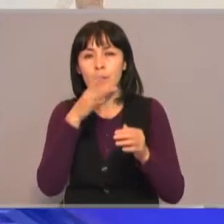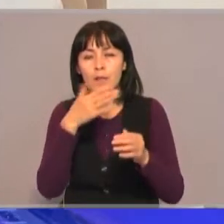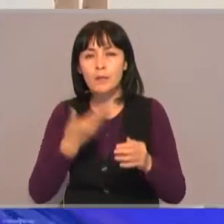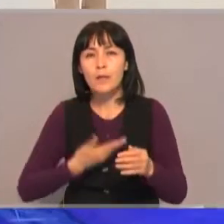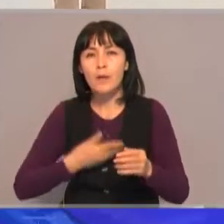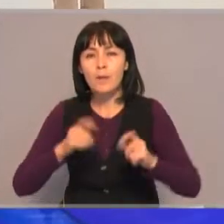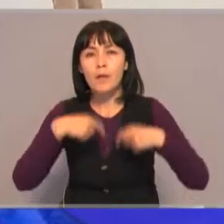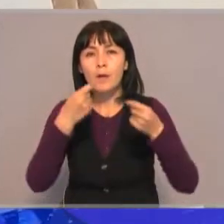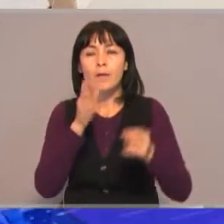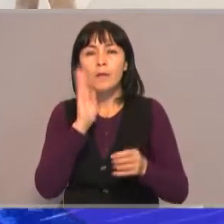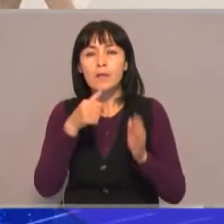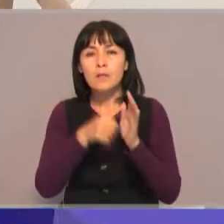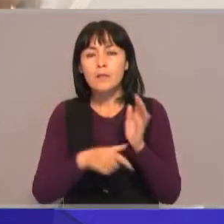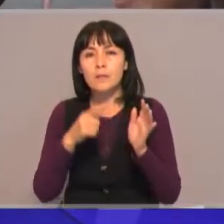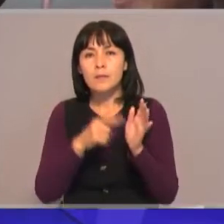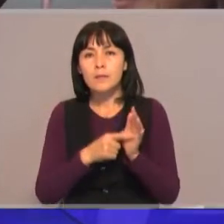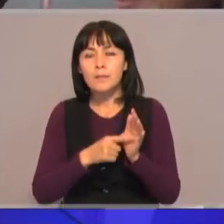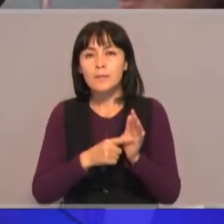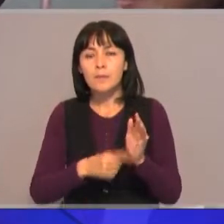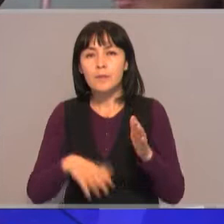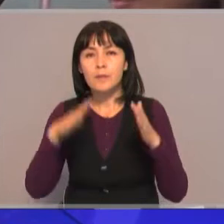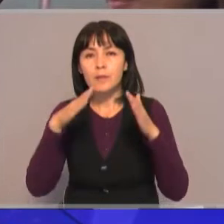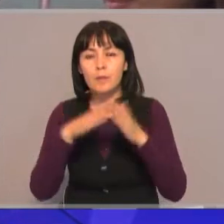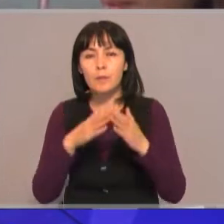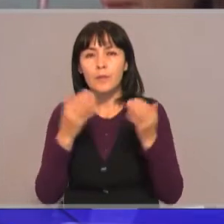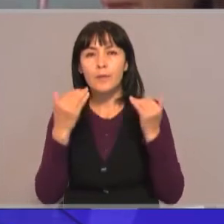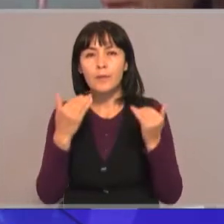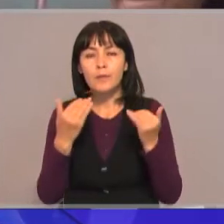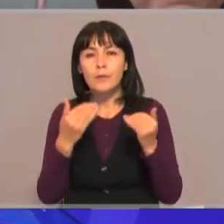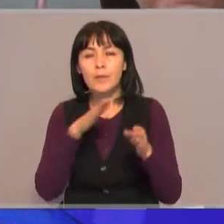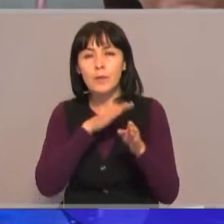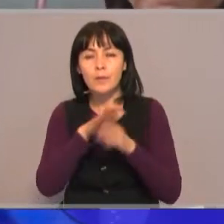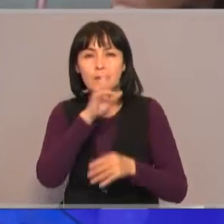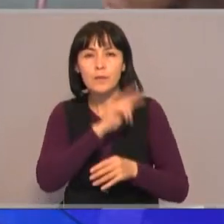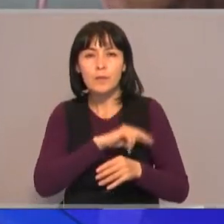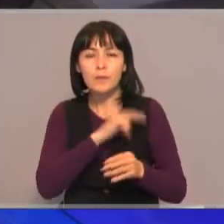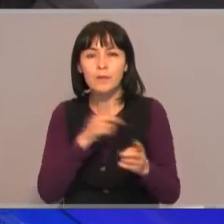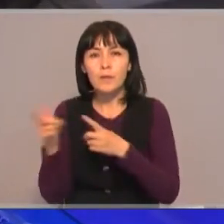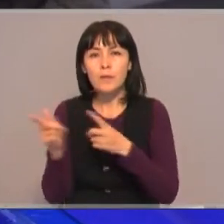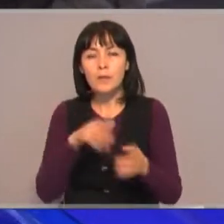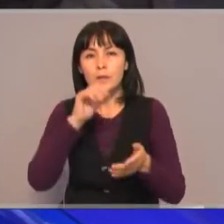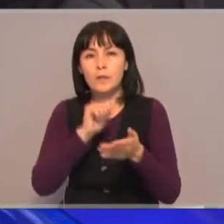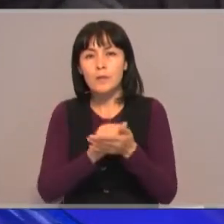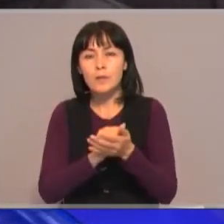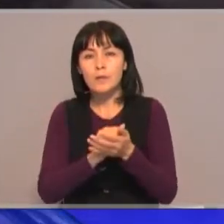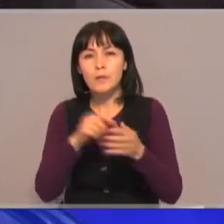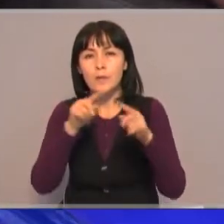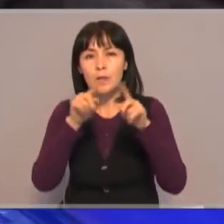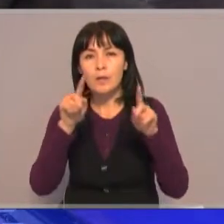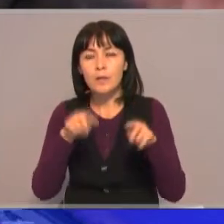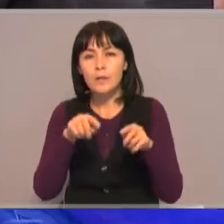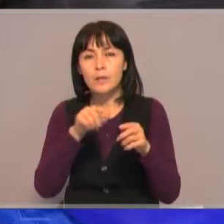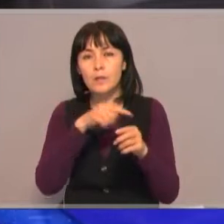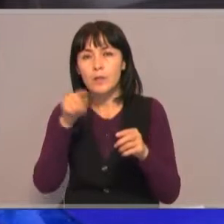мы подали воду в 60-70 домов. Сейчас проводятся работы по оформлению документации лицевых счетов